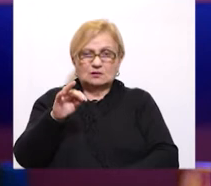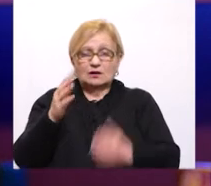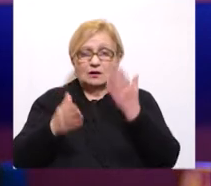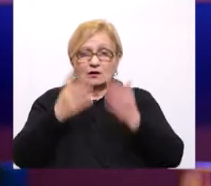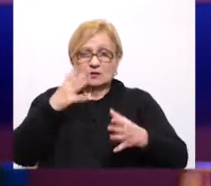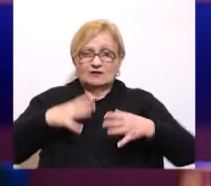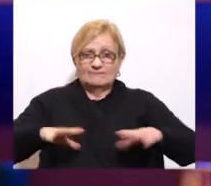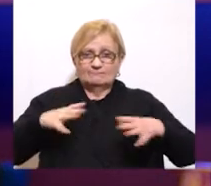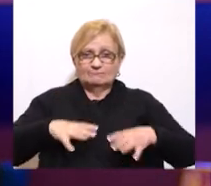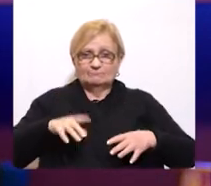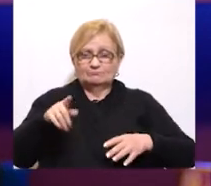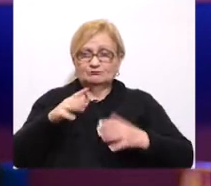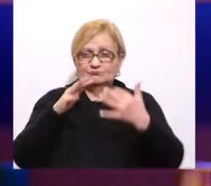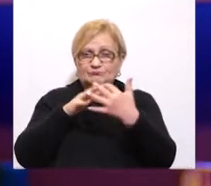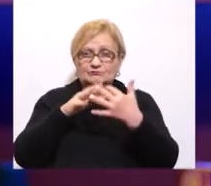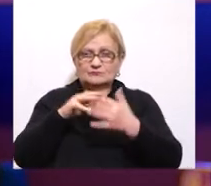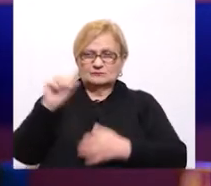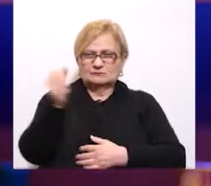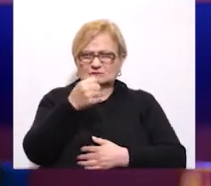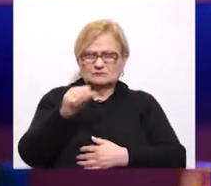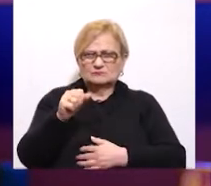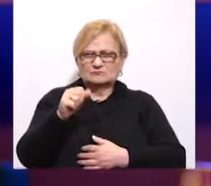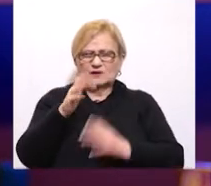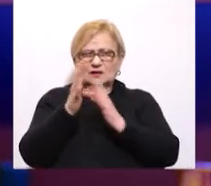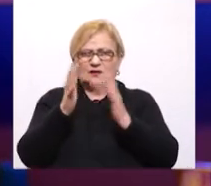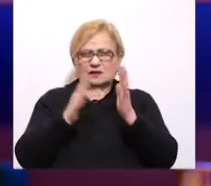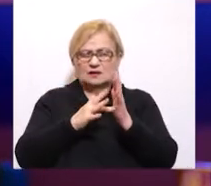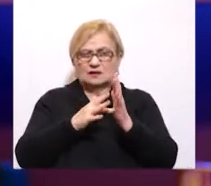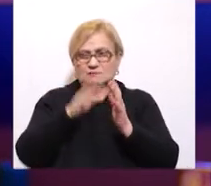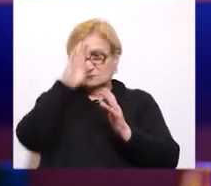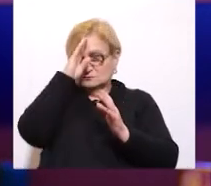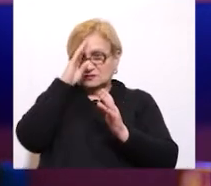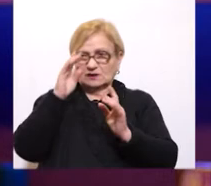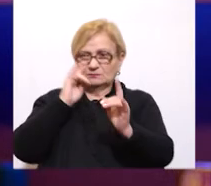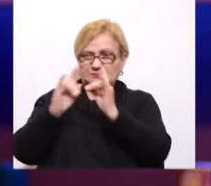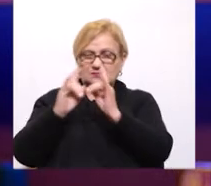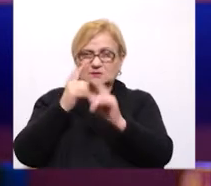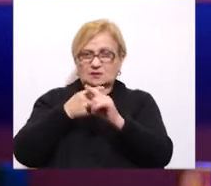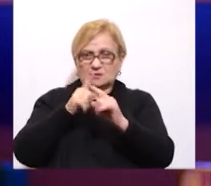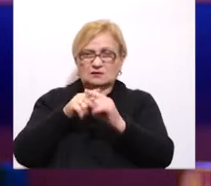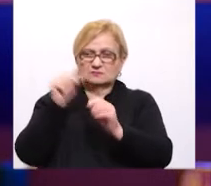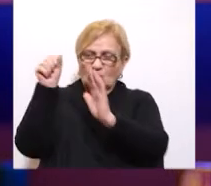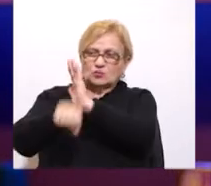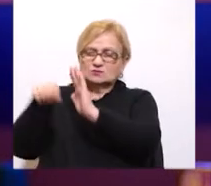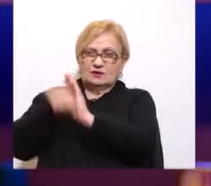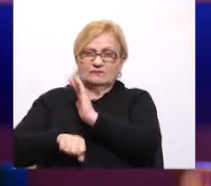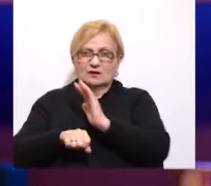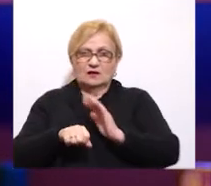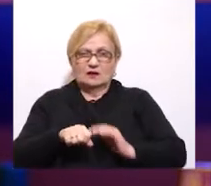თუ ქართველები მათ ბრძოლის ველზე, როგორც ქრისტიანობის მტრებს, ისე